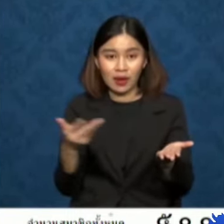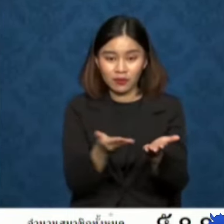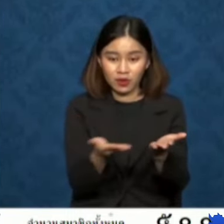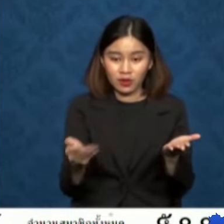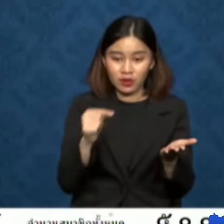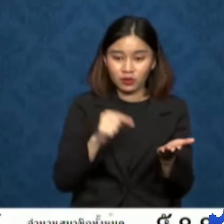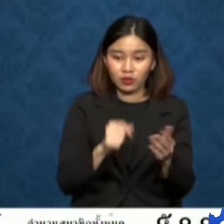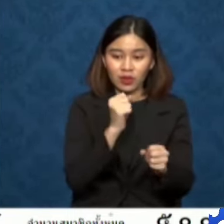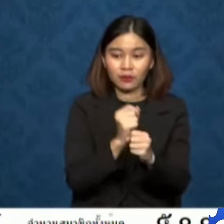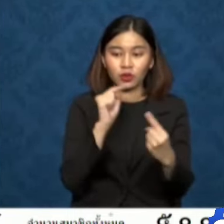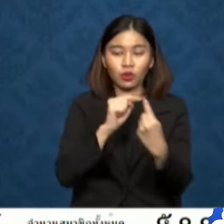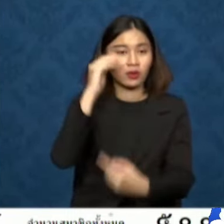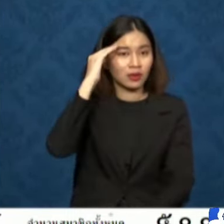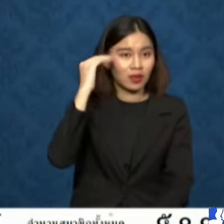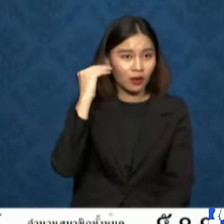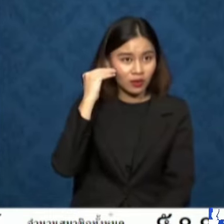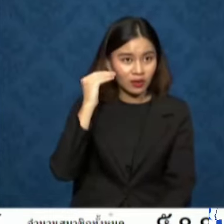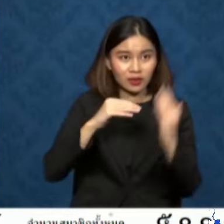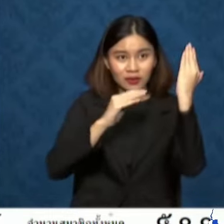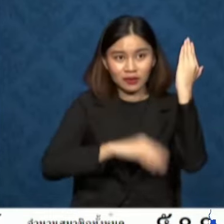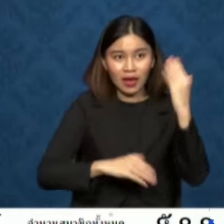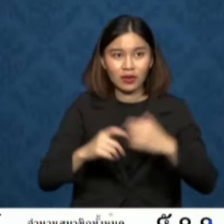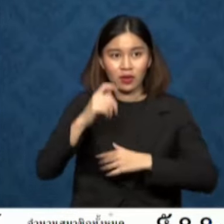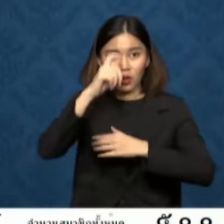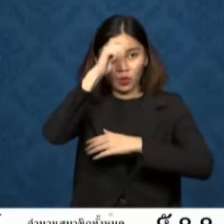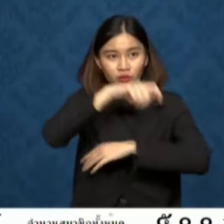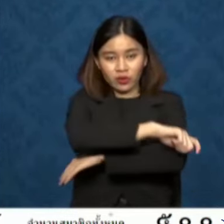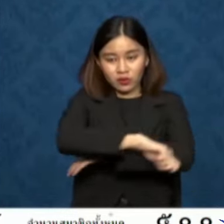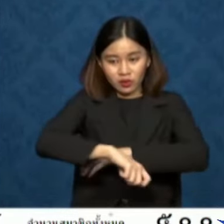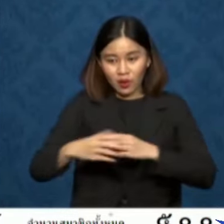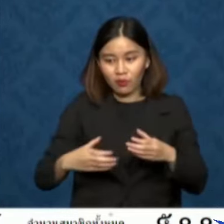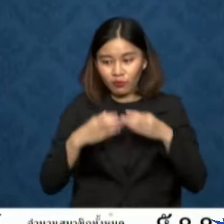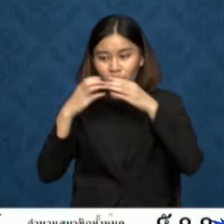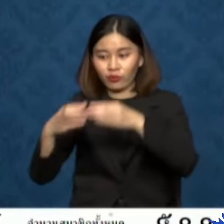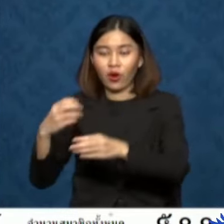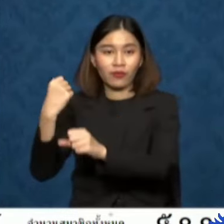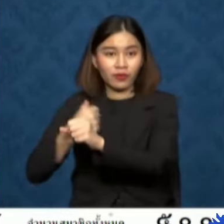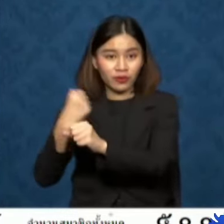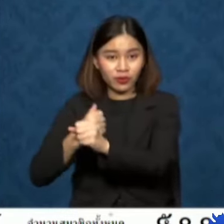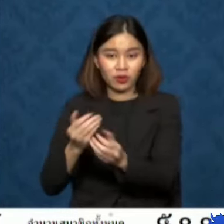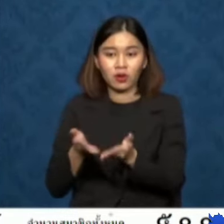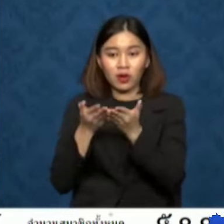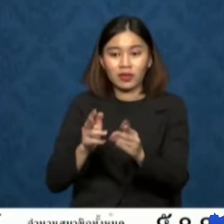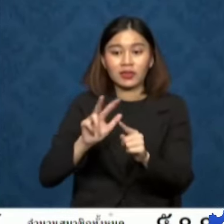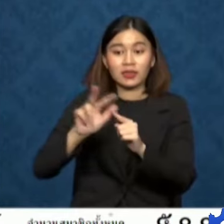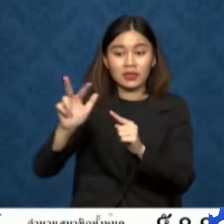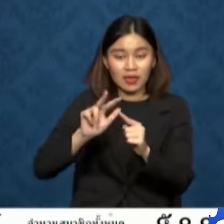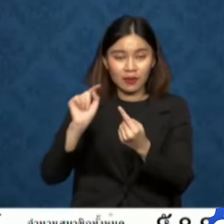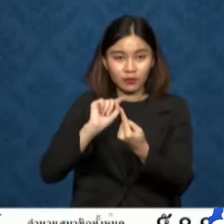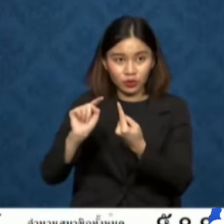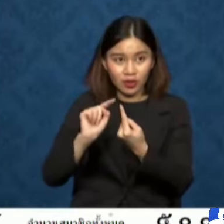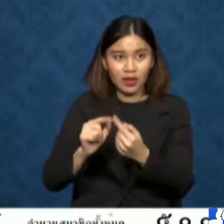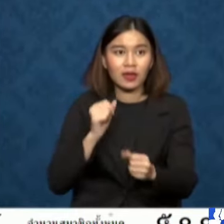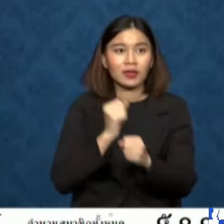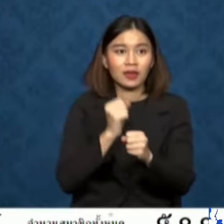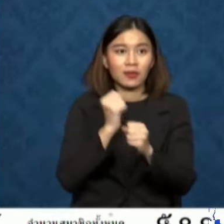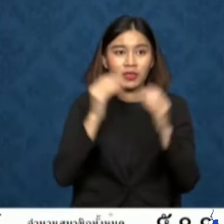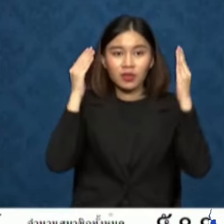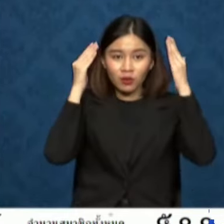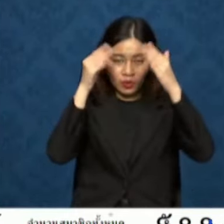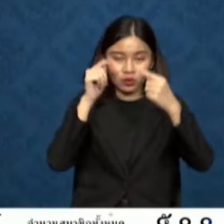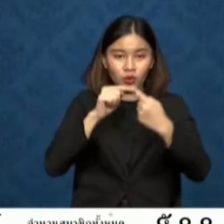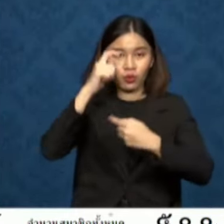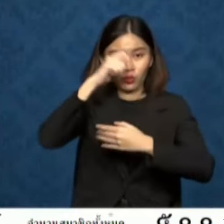ต่อที่เกาหลีใต้ขนเอาวิศวกรและช่างไปฝึกฝนและลำที่ 3ต่อที่อินโดนีเซียโดย